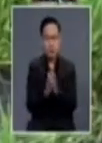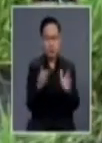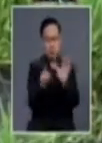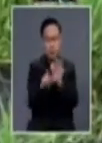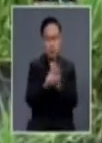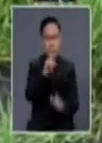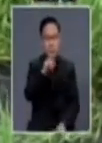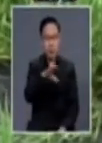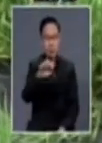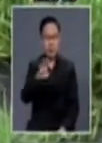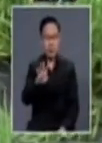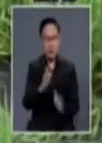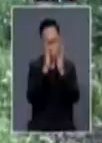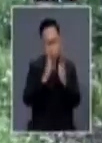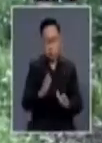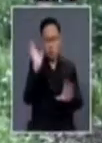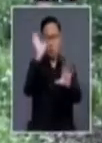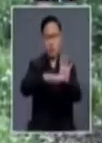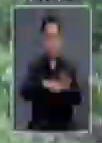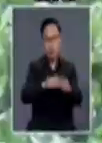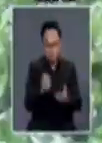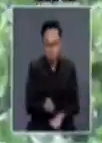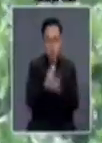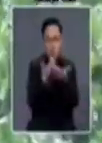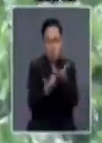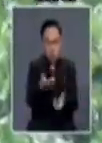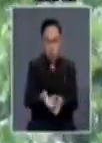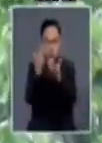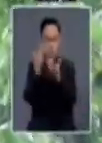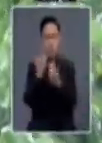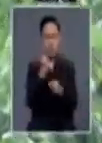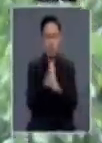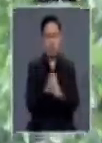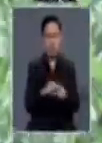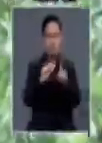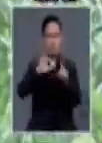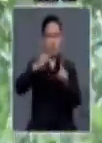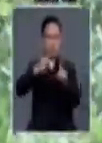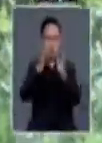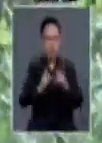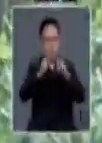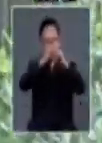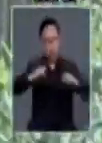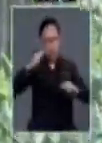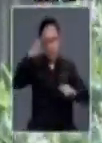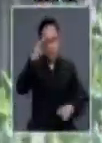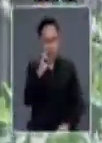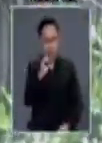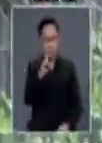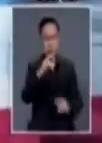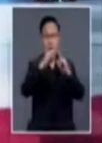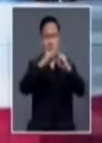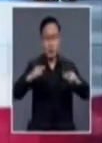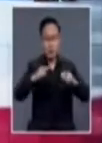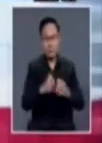จำนวน 159,000 คนและประกาศเป็นค่ายทหารปลอดผักตบชวาจำนวน52ค่าย